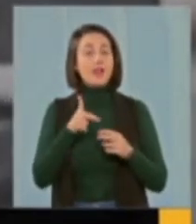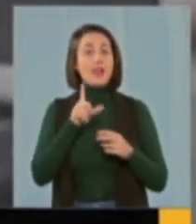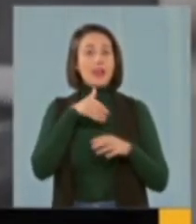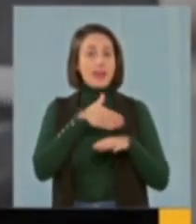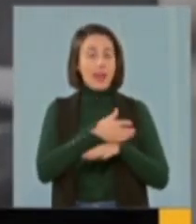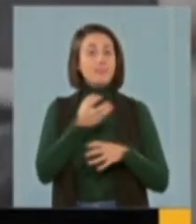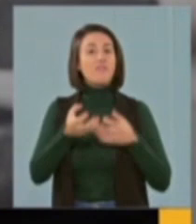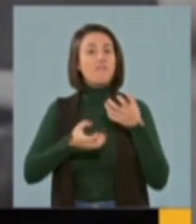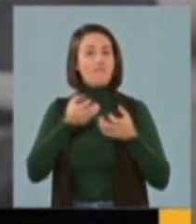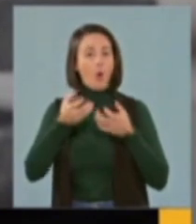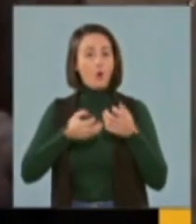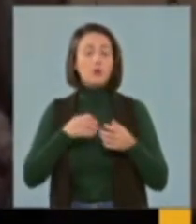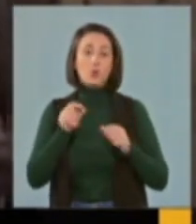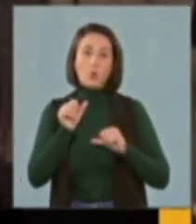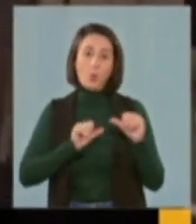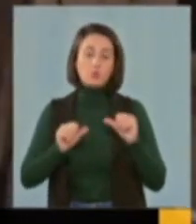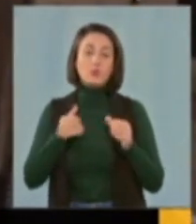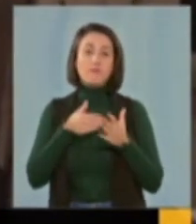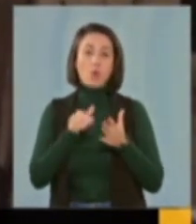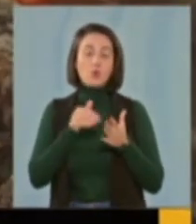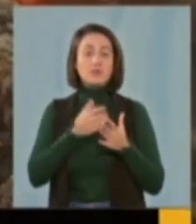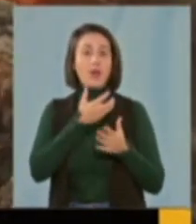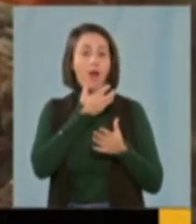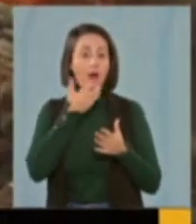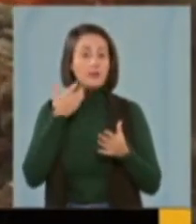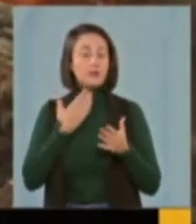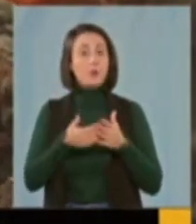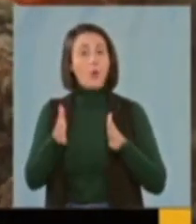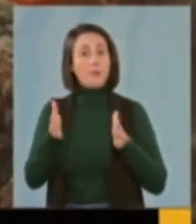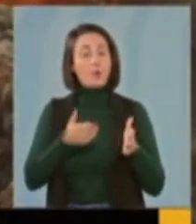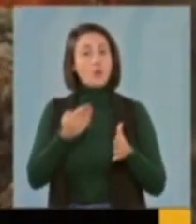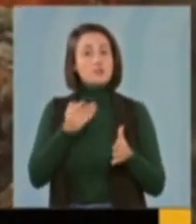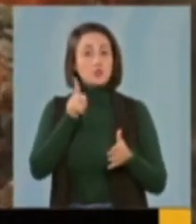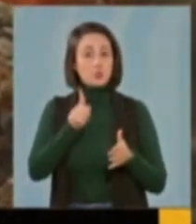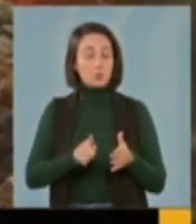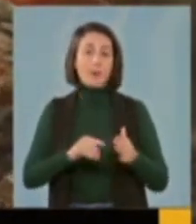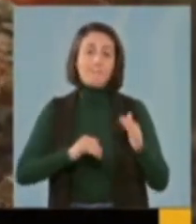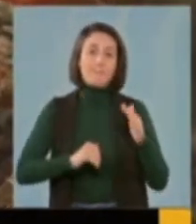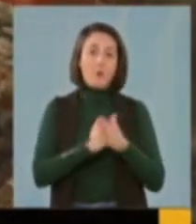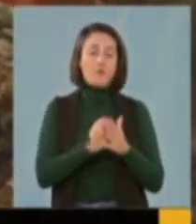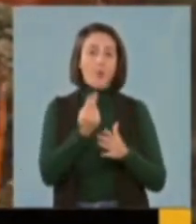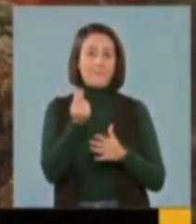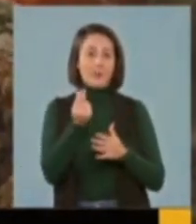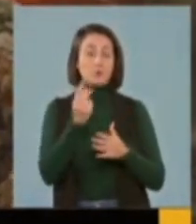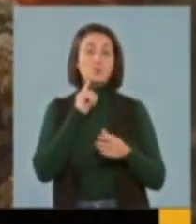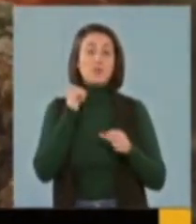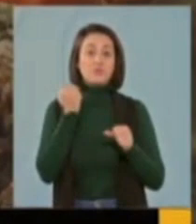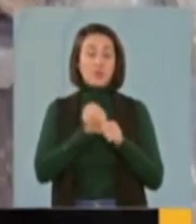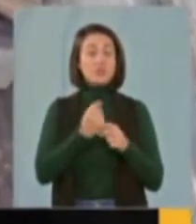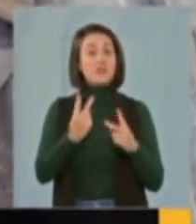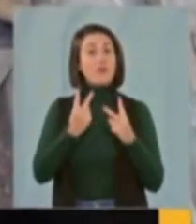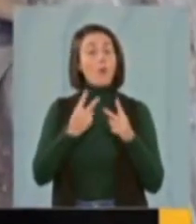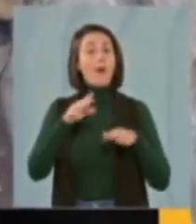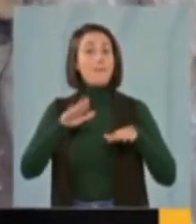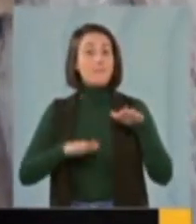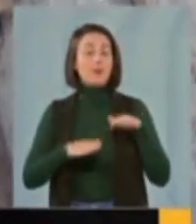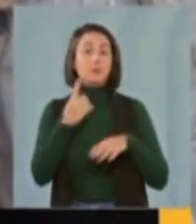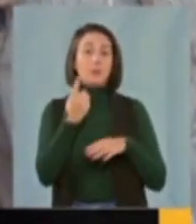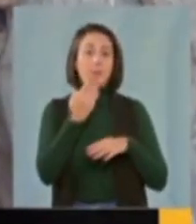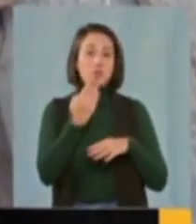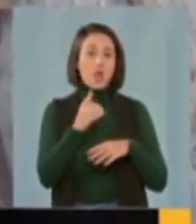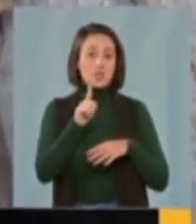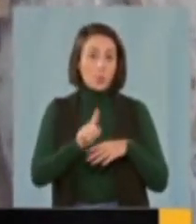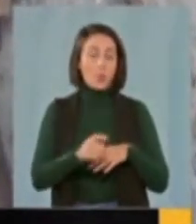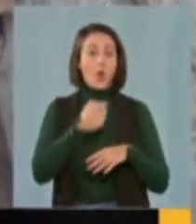de foc combustibil folosiți la încălzirea termică pentru o perioadă de 6 luni la formarea prețurilor se va face la valoarea medie a primelor